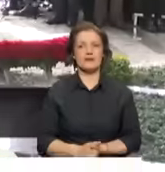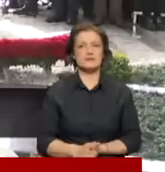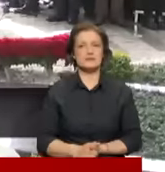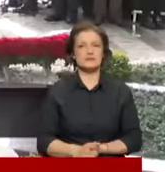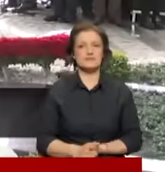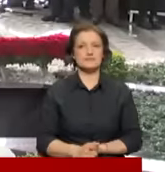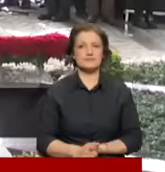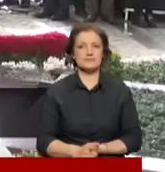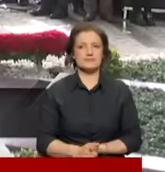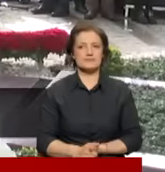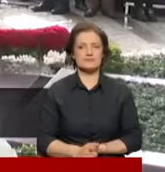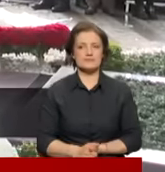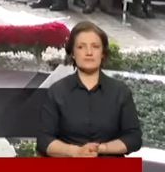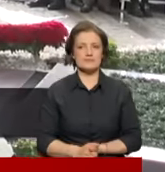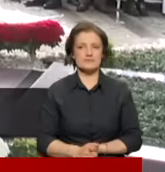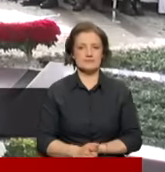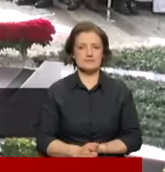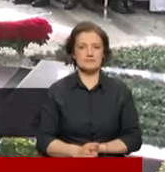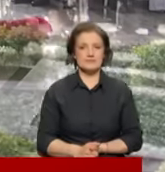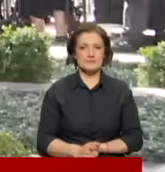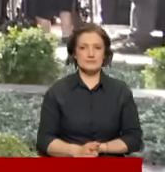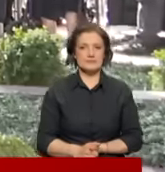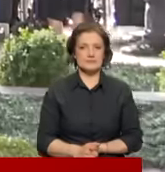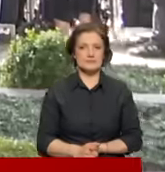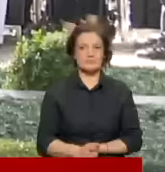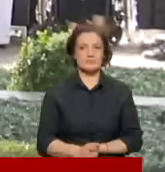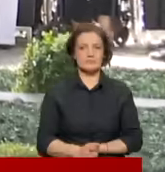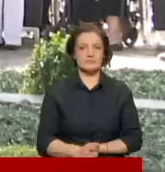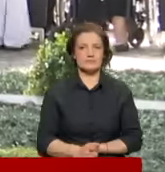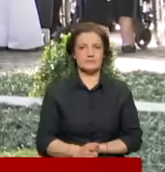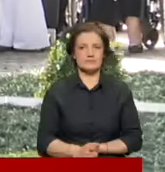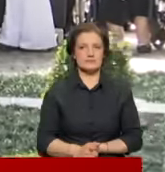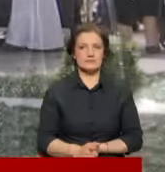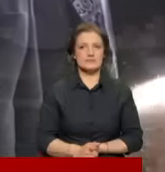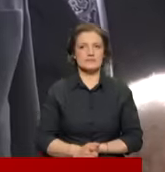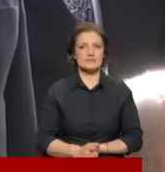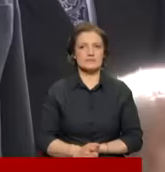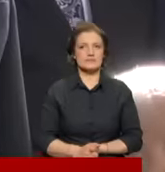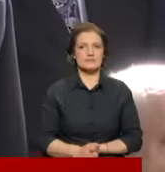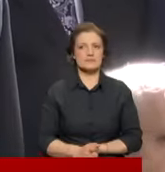Cumhurbaşkanlığı çelenginin bırakılması.